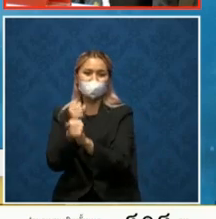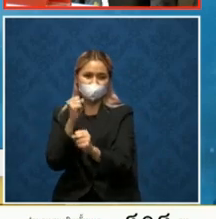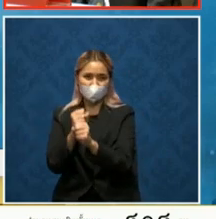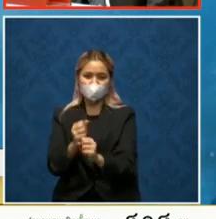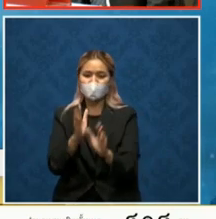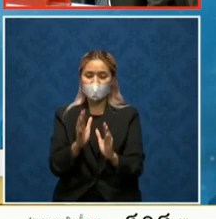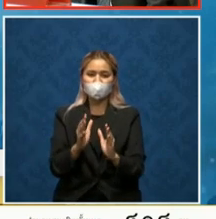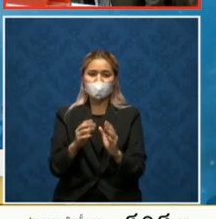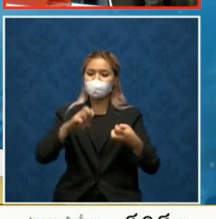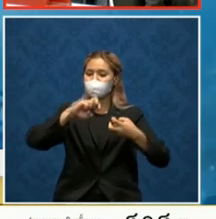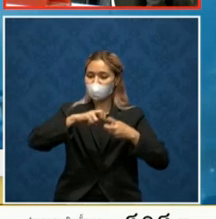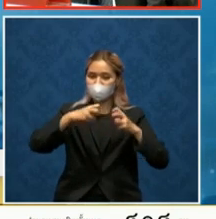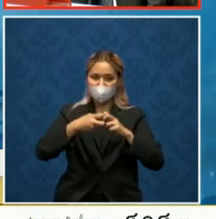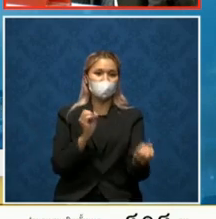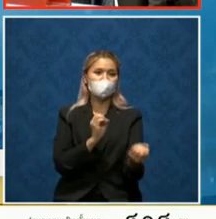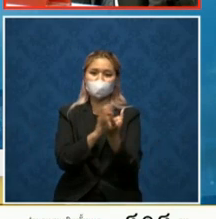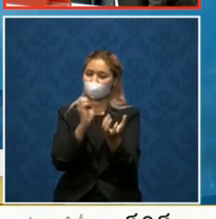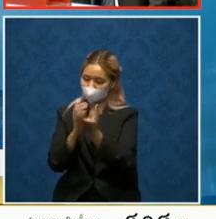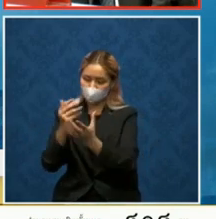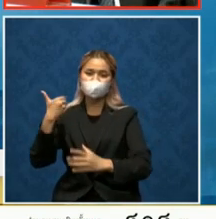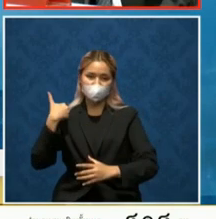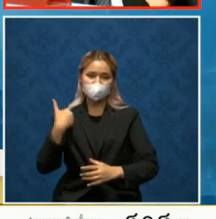ประชาชนเดือดร้อนทันที